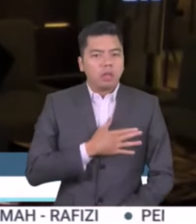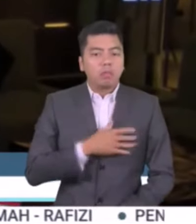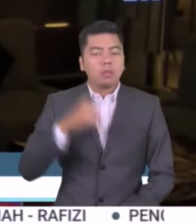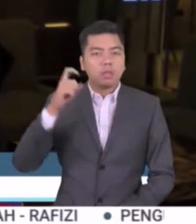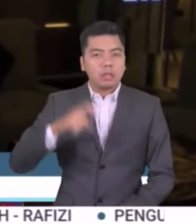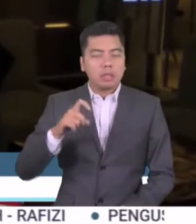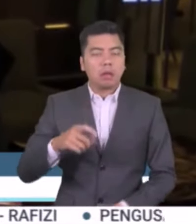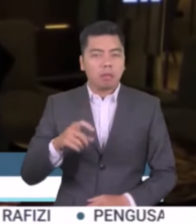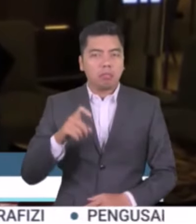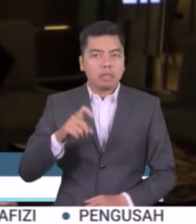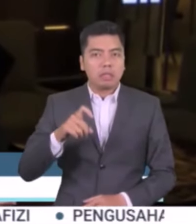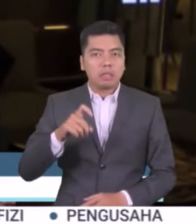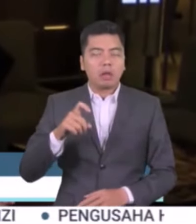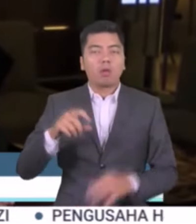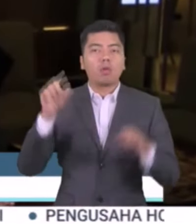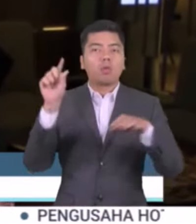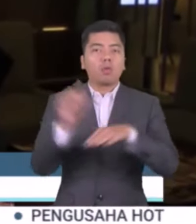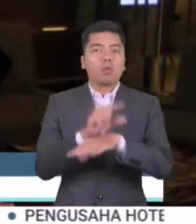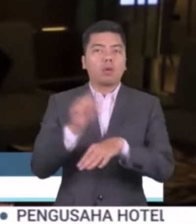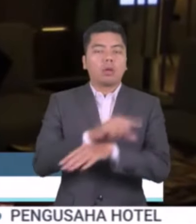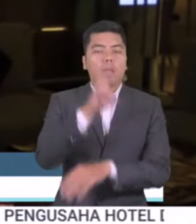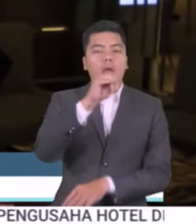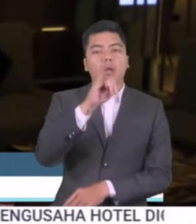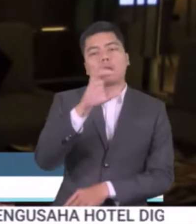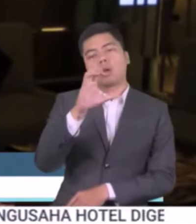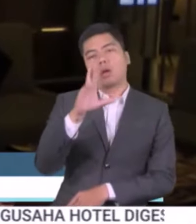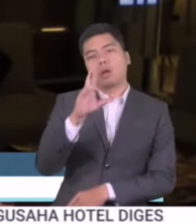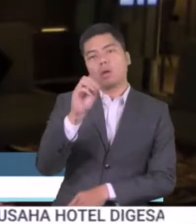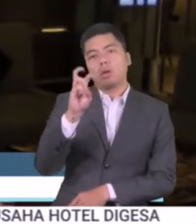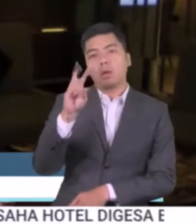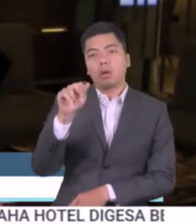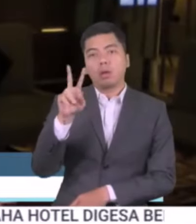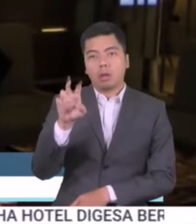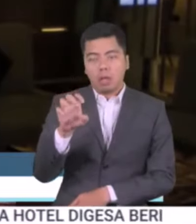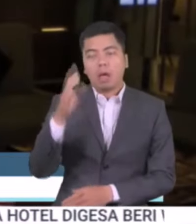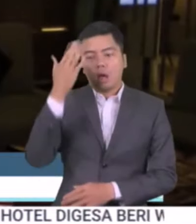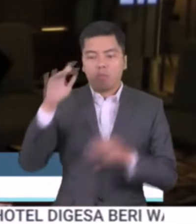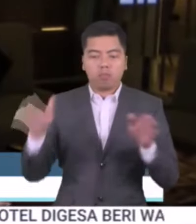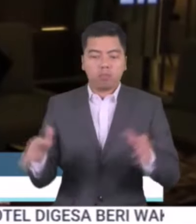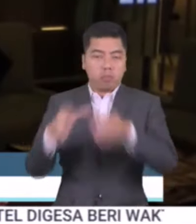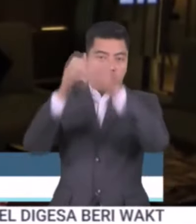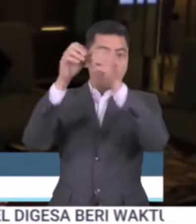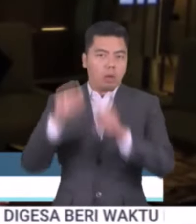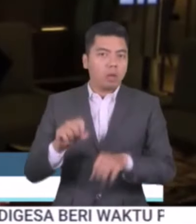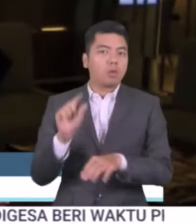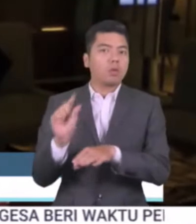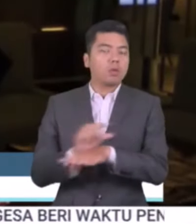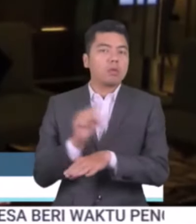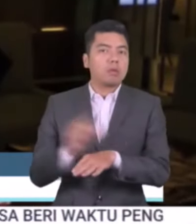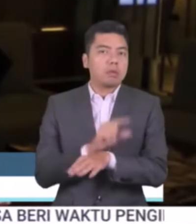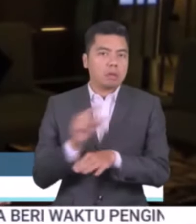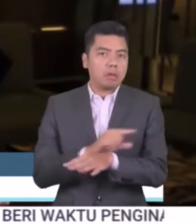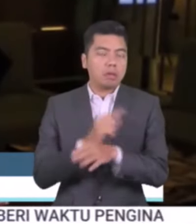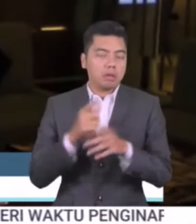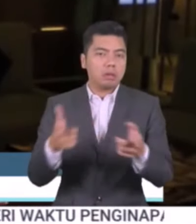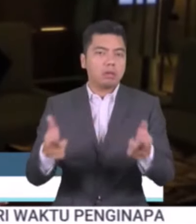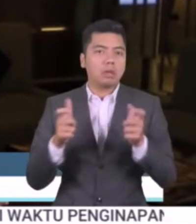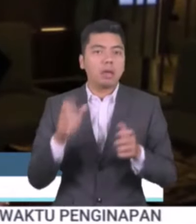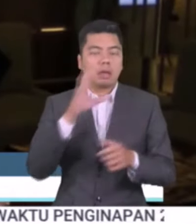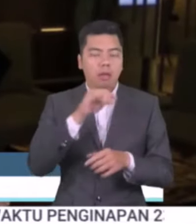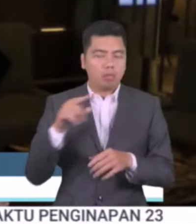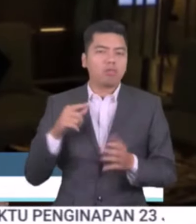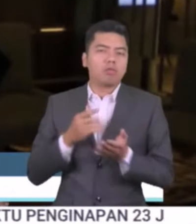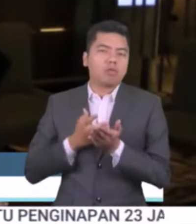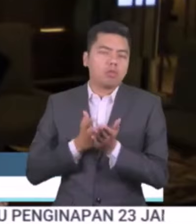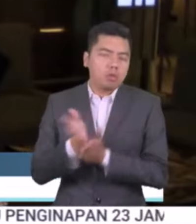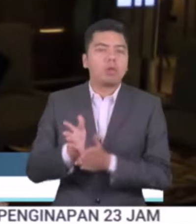peralatan mikrowave untuk membolehkan menara-menara ini digunakan segera jadi ini kita akan terus pantau